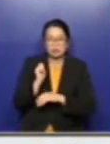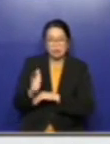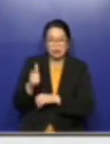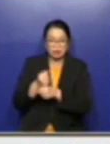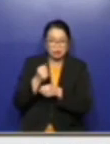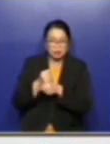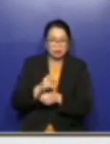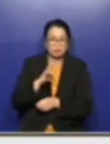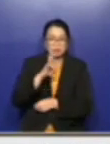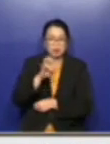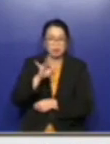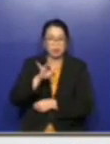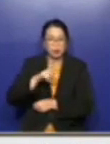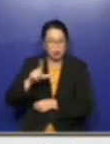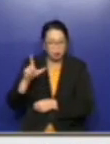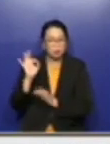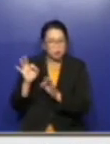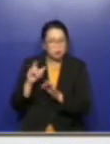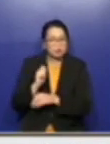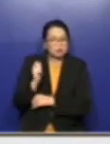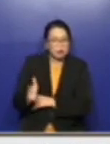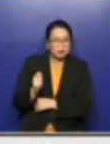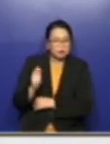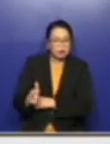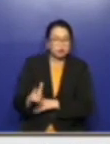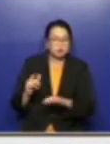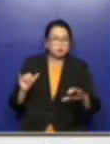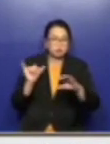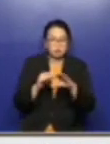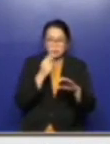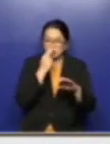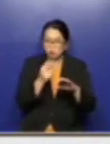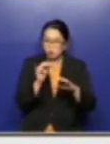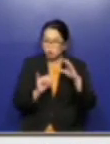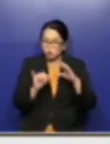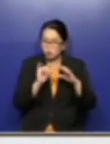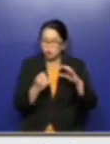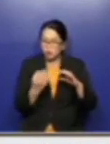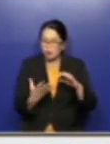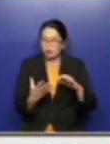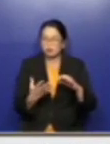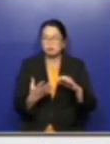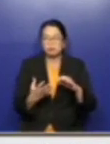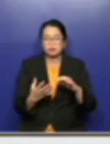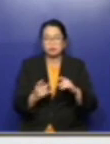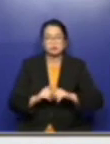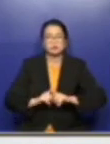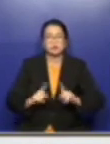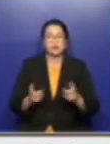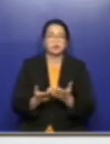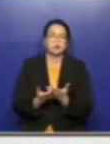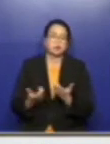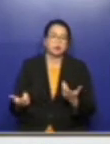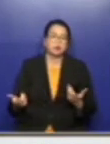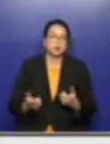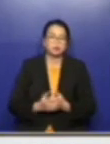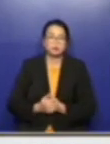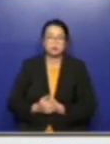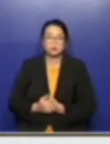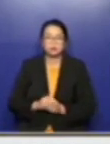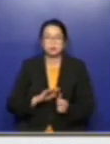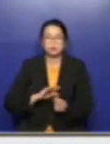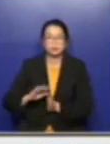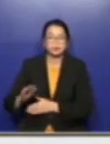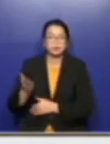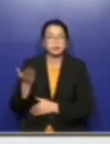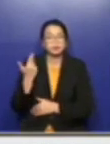าทอันนั้นอีกเรื่องนึงครับท่านประธานที่เคารพครับผมอยากจะบอกท่านอย่างนี้ครับว่าท่านประธานเคยได้ยินคำ